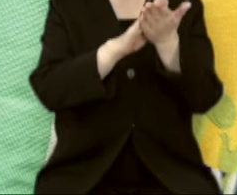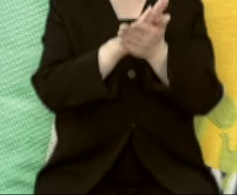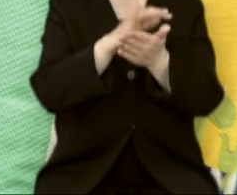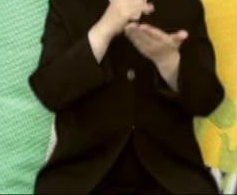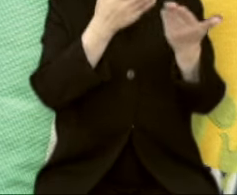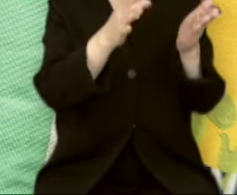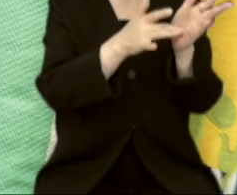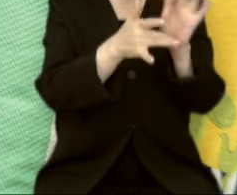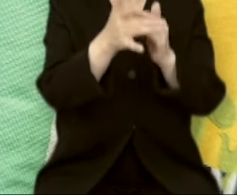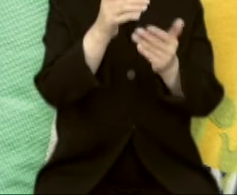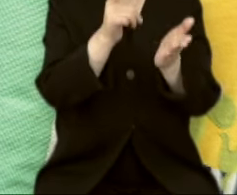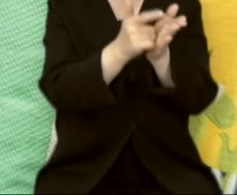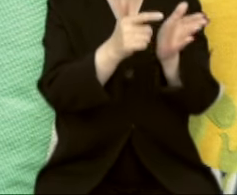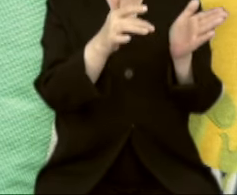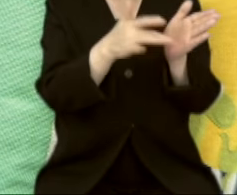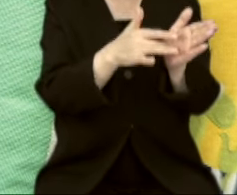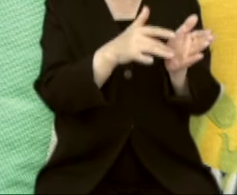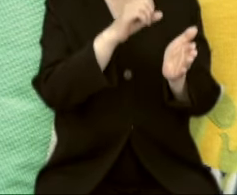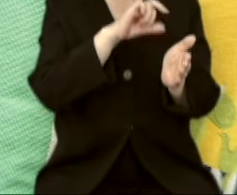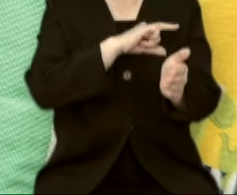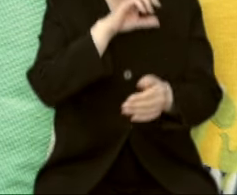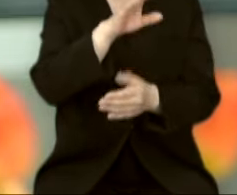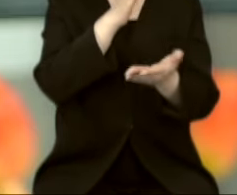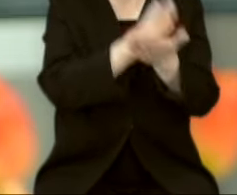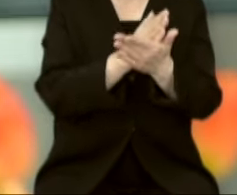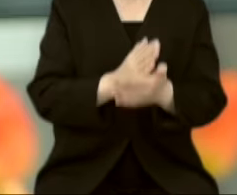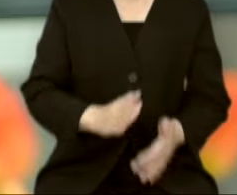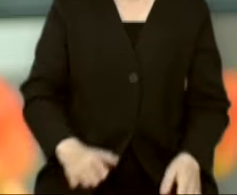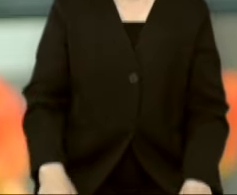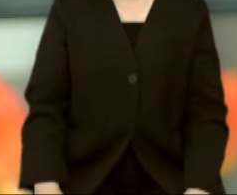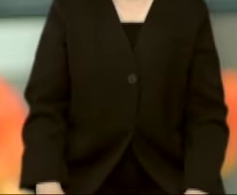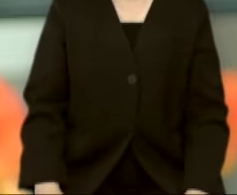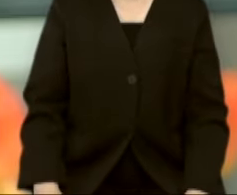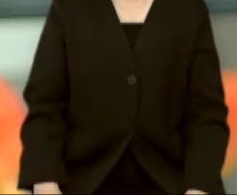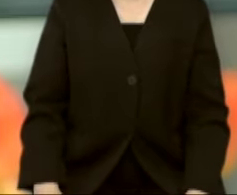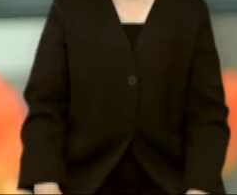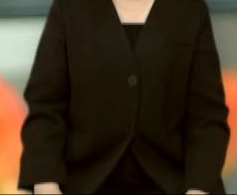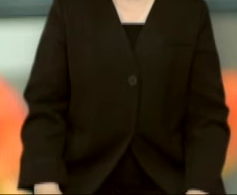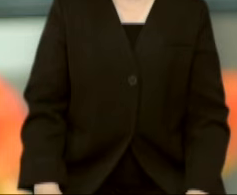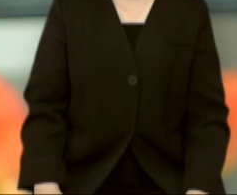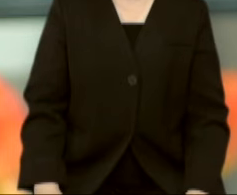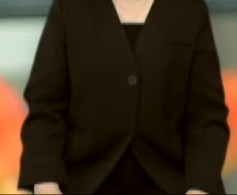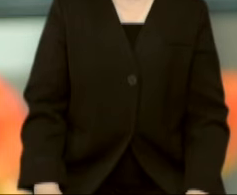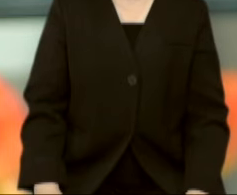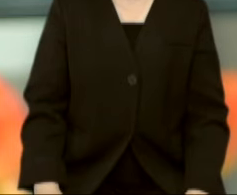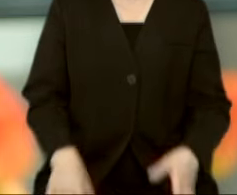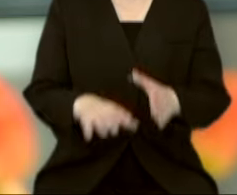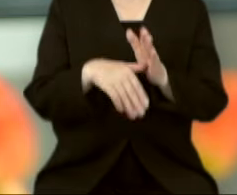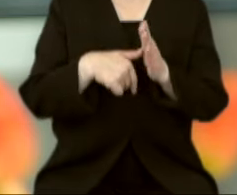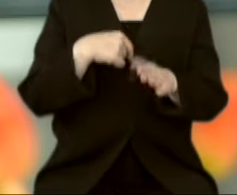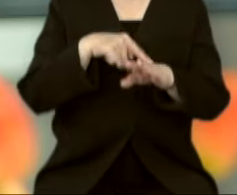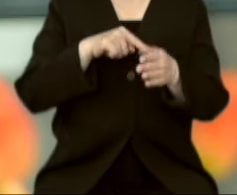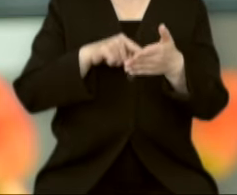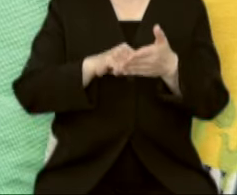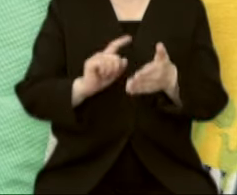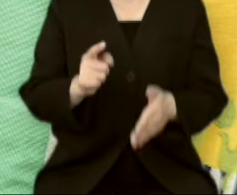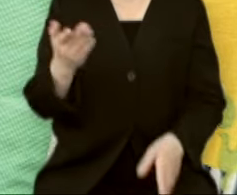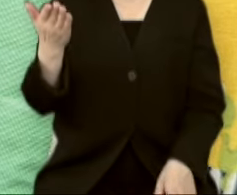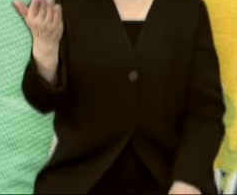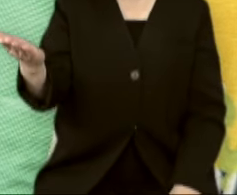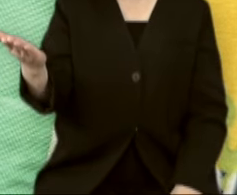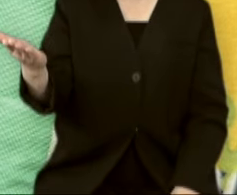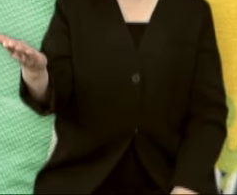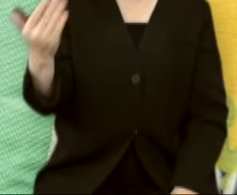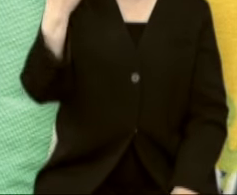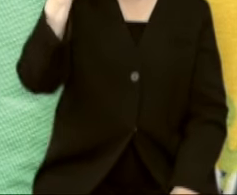주고 예수의 예자도 얘기하지 말라고 이야기를 하는 거예요. 이야. 그래서 제가 그때 내 마음속에서